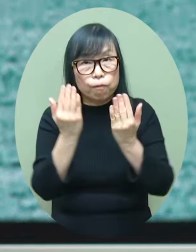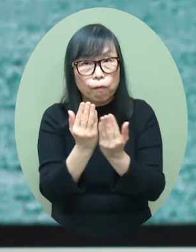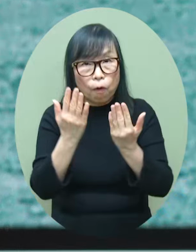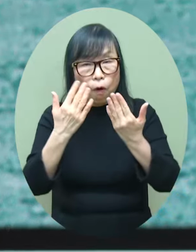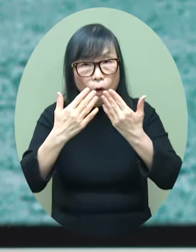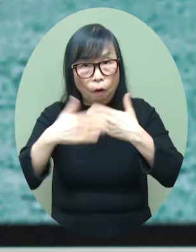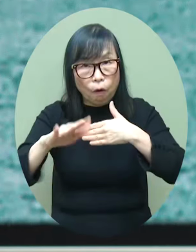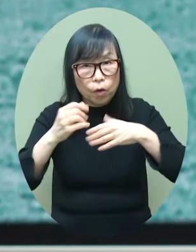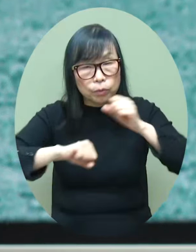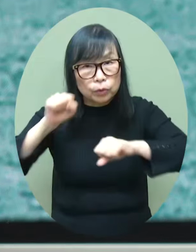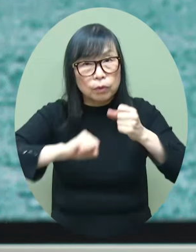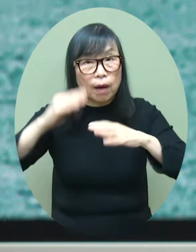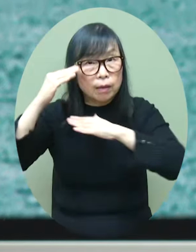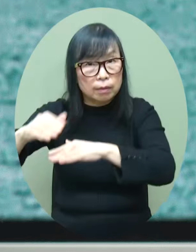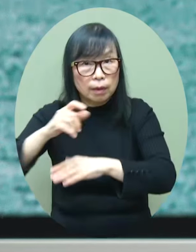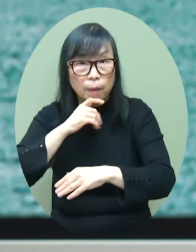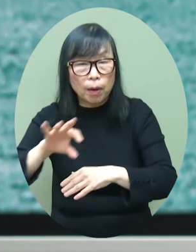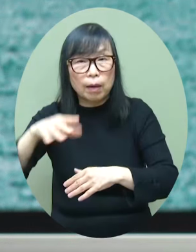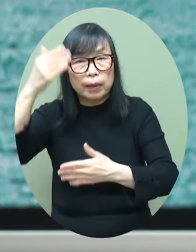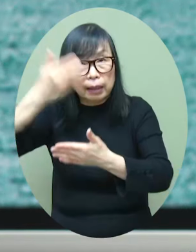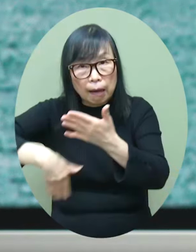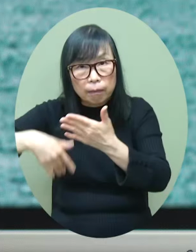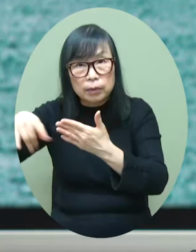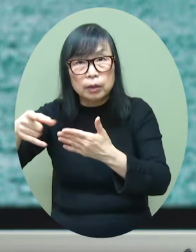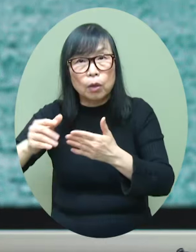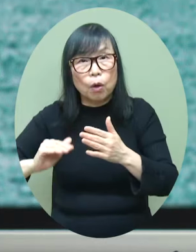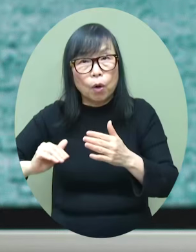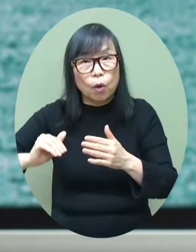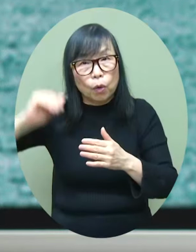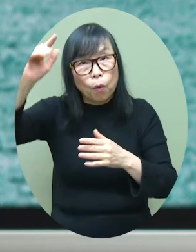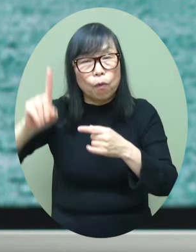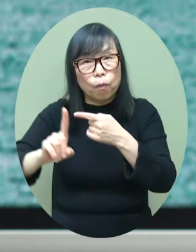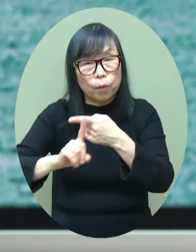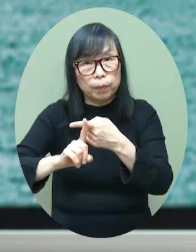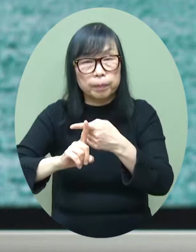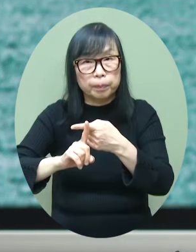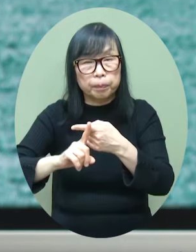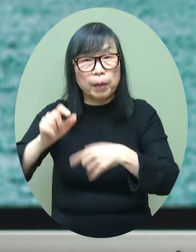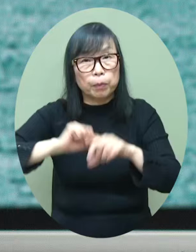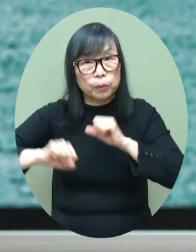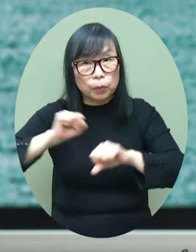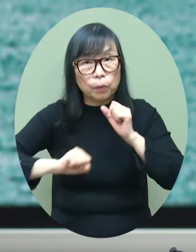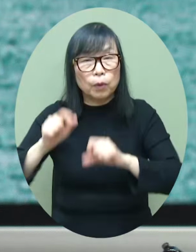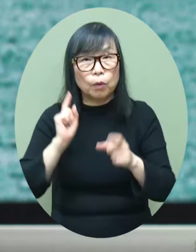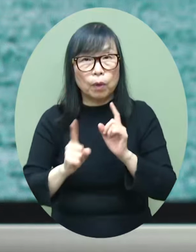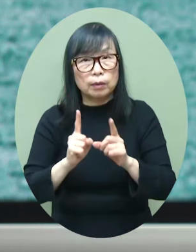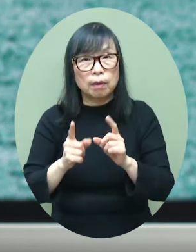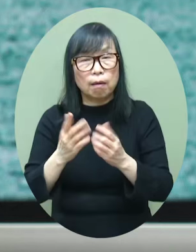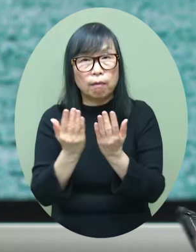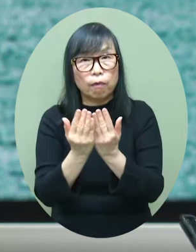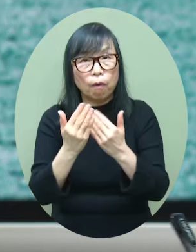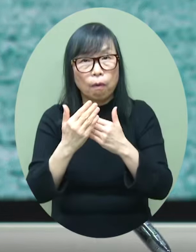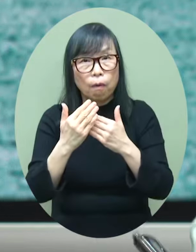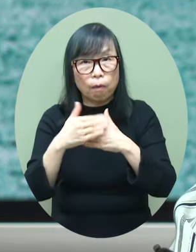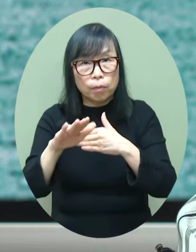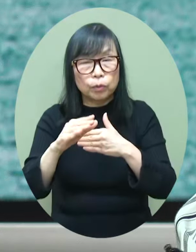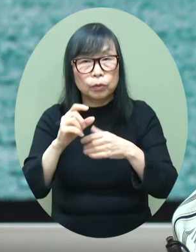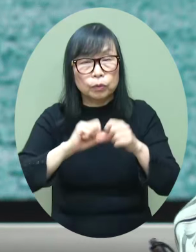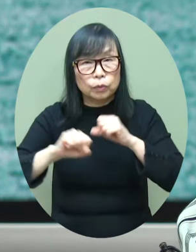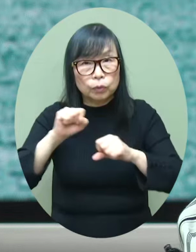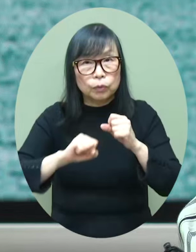有啲限制？譬如佢有一啲要避免參加啲比較高傳染風險嘅活動啦，又或者係有啲課外活動上面咧，佢哋可能